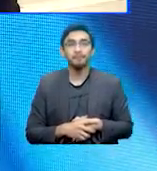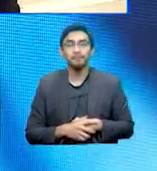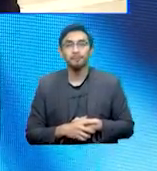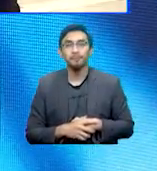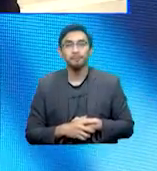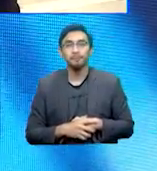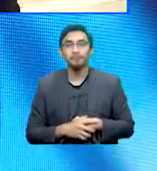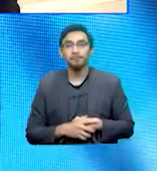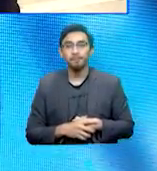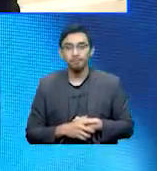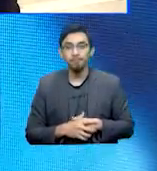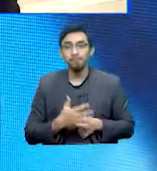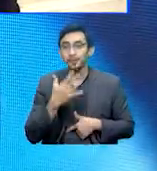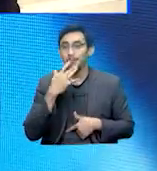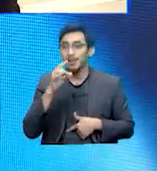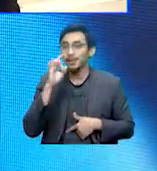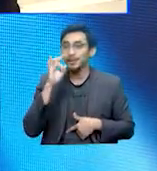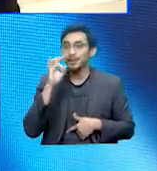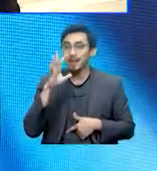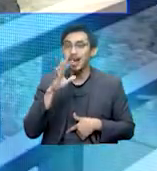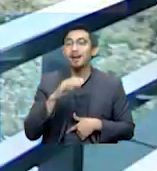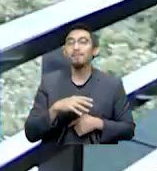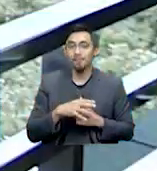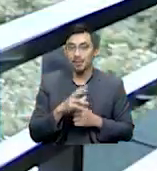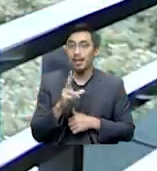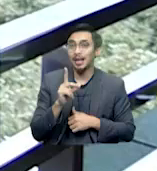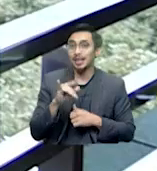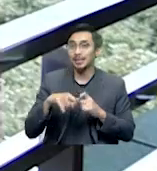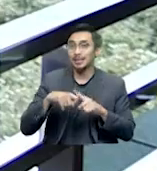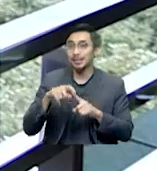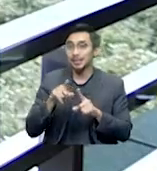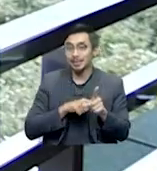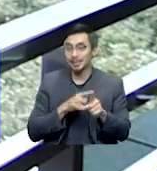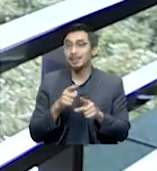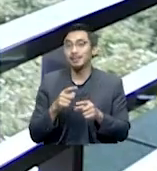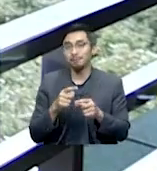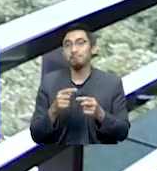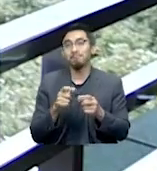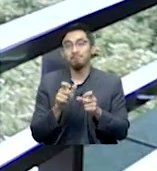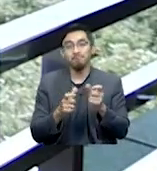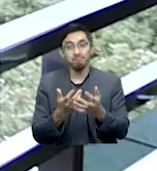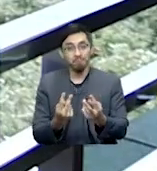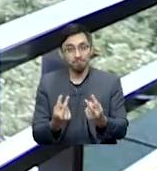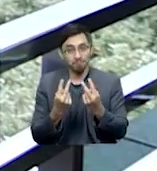Selamat siang Rizky dan juga pemirsa, dapat kami sampaikan terkait dengan situasi arus lalu lintas di